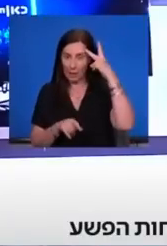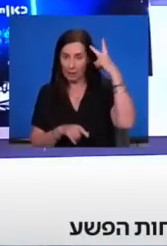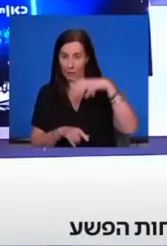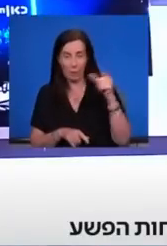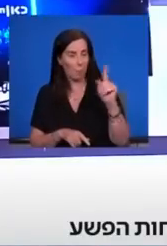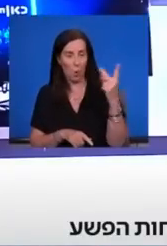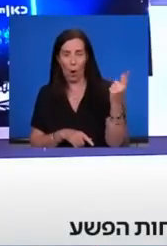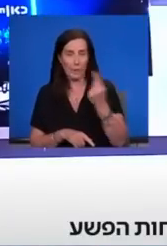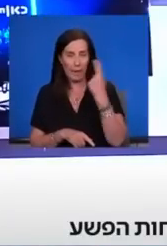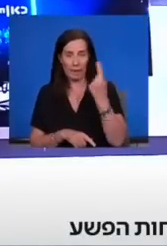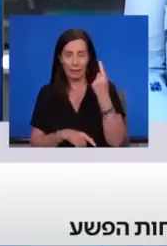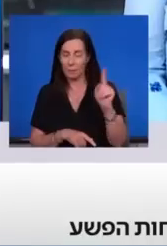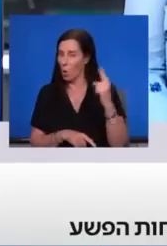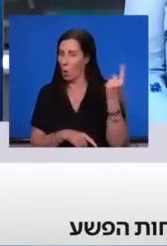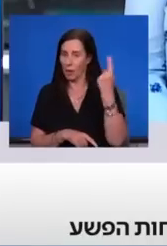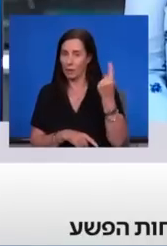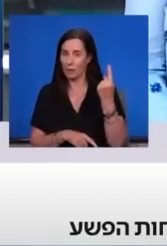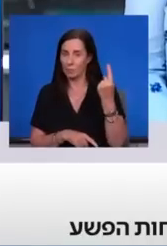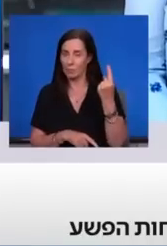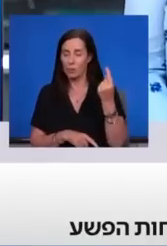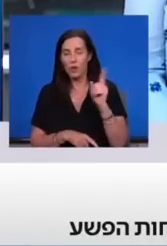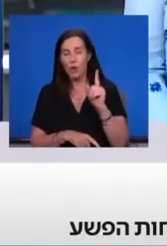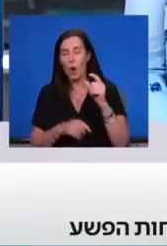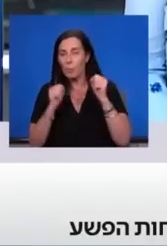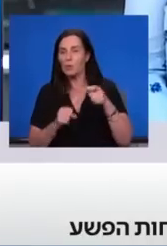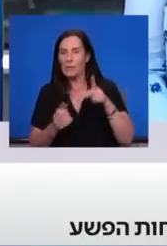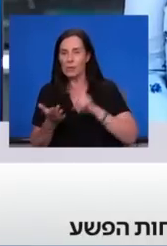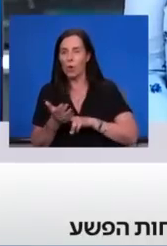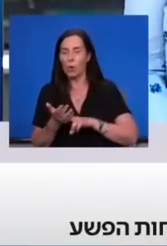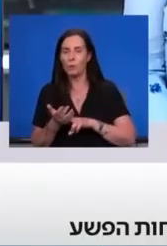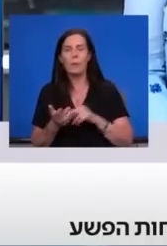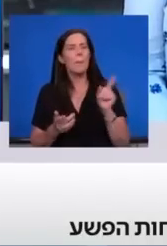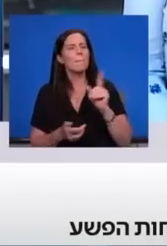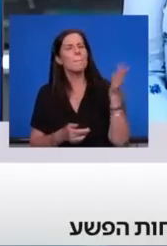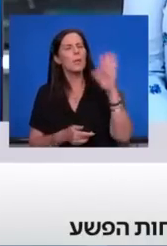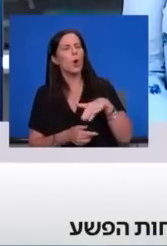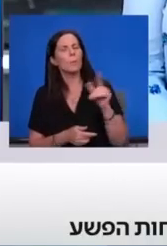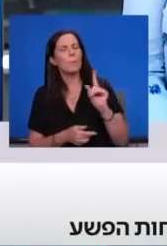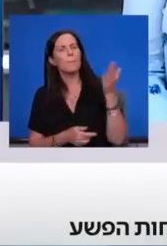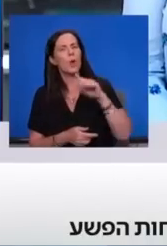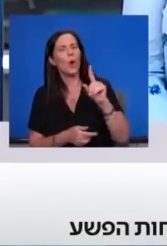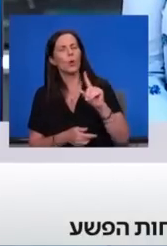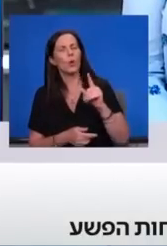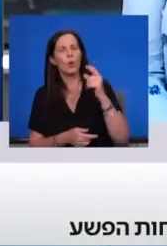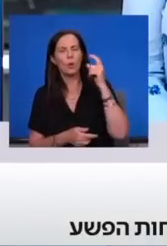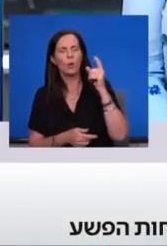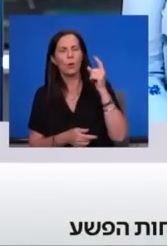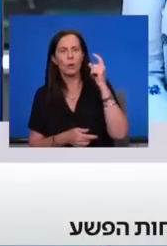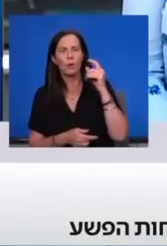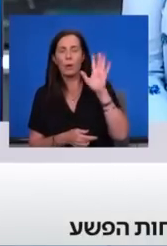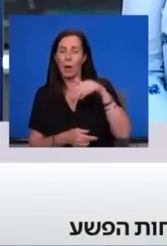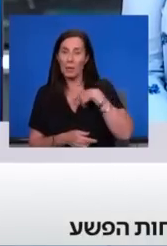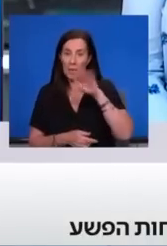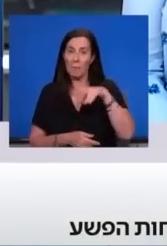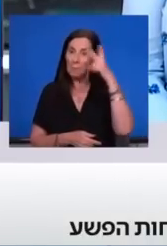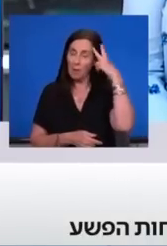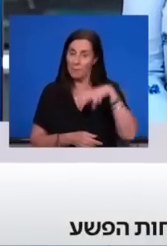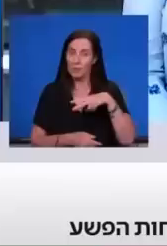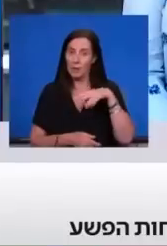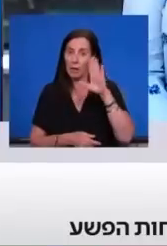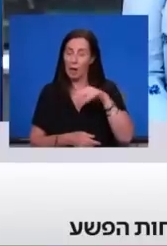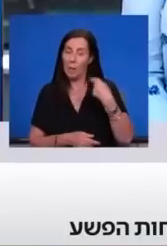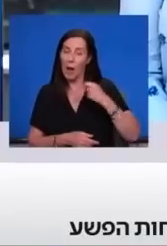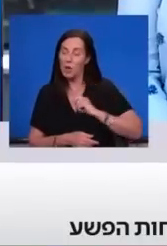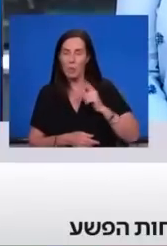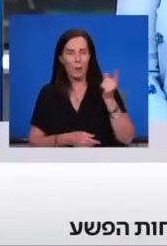היחידים, הם לא רק אלה היחידים שמסייגים מהאירוע הזה, אבל נדבר קצת על הישיבה. מי עוד מתנגד? מעניין. להבנתי, גם השבק לא